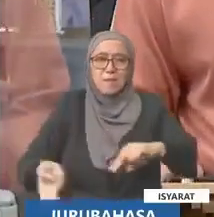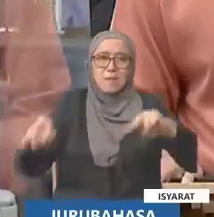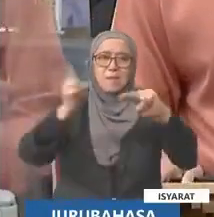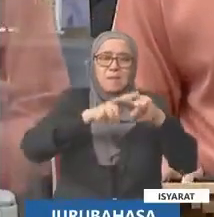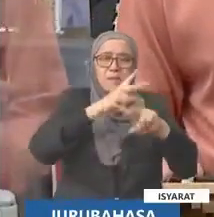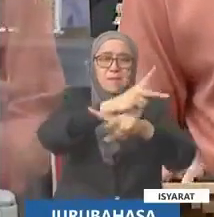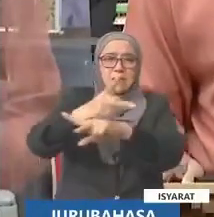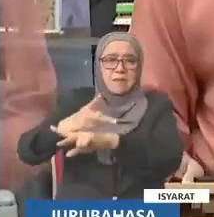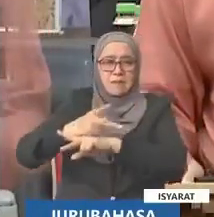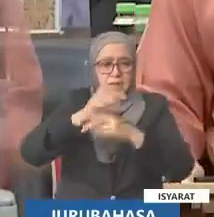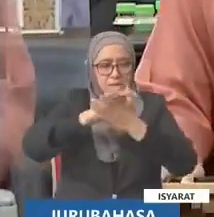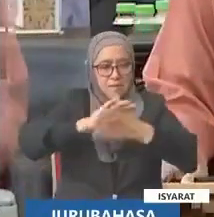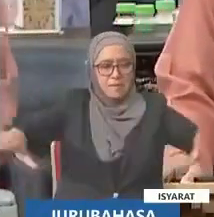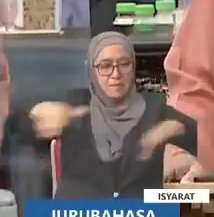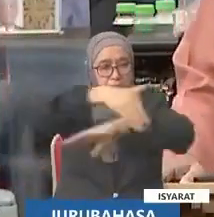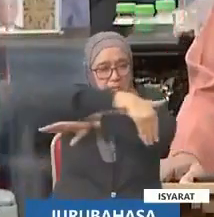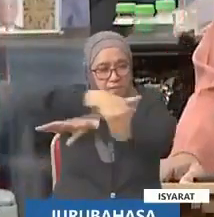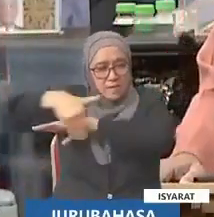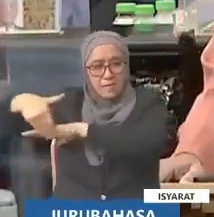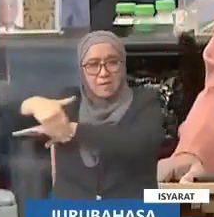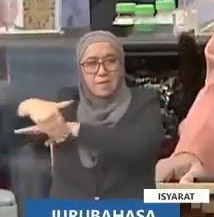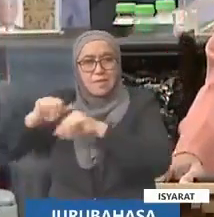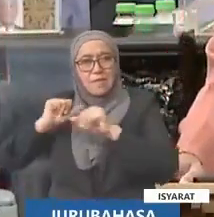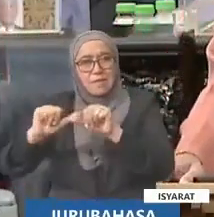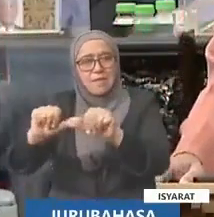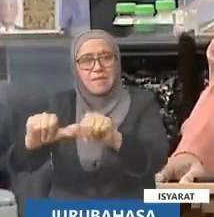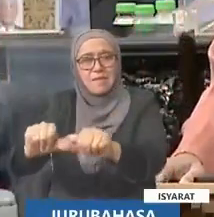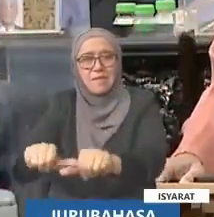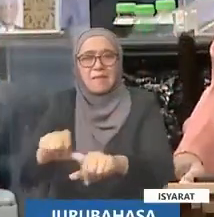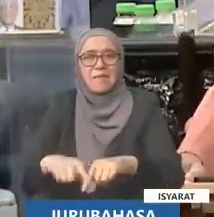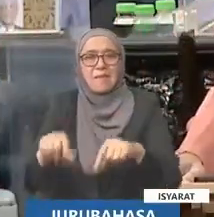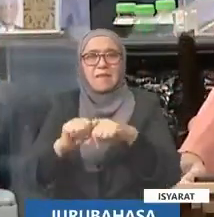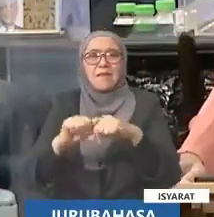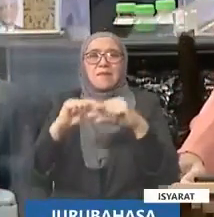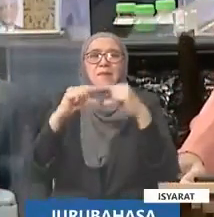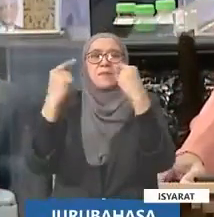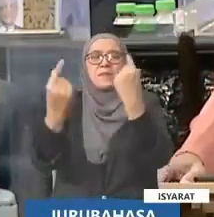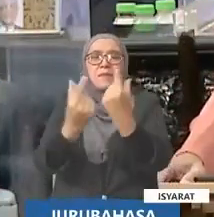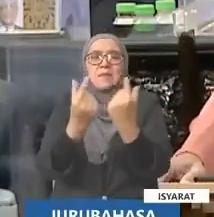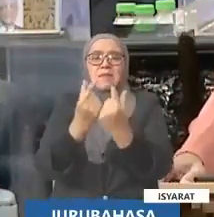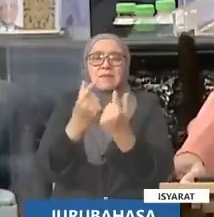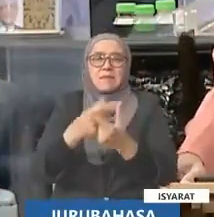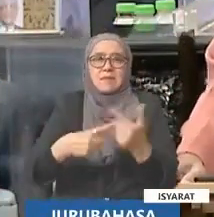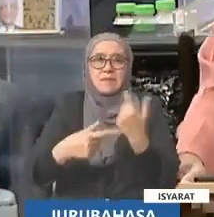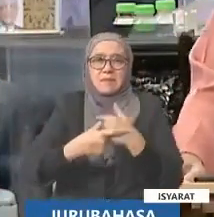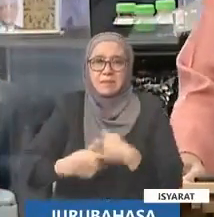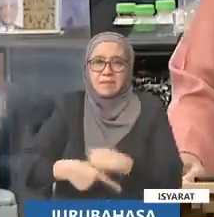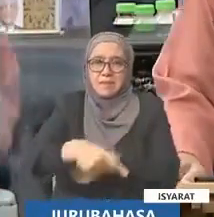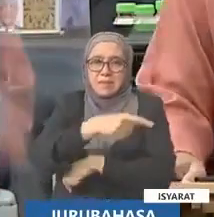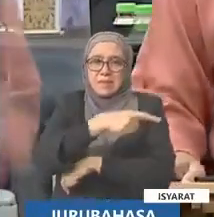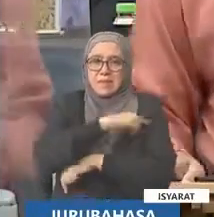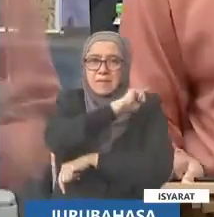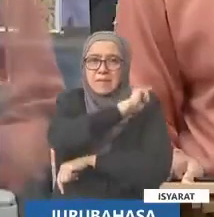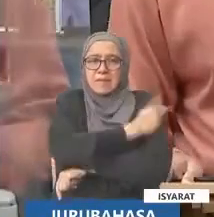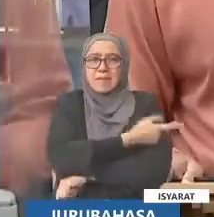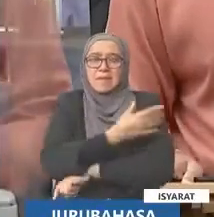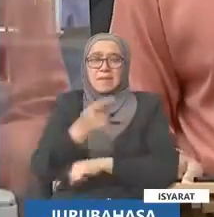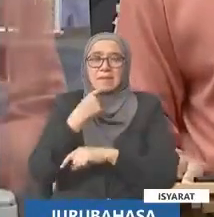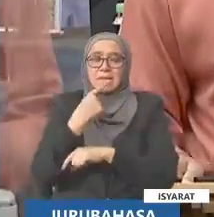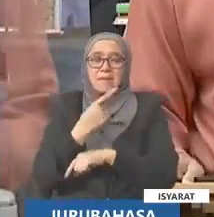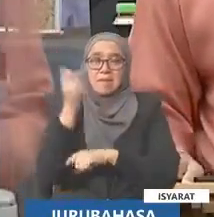sempadan yang berterusan oleh anggota penguatkuasaan. Selain itu, kerajaan juga akan menambah 4 pintu masuk imigresen